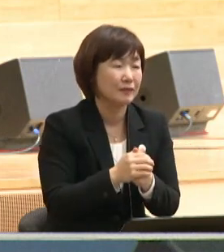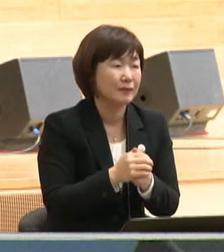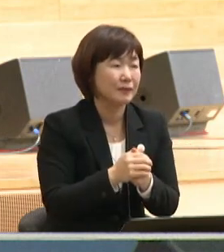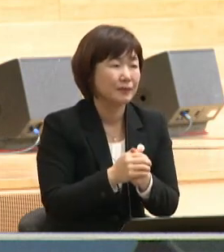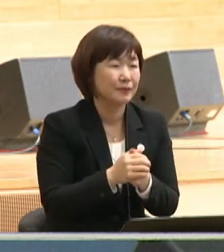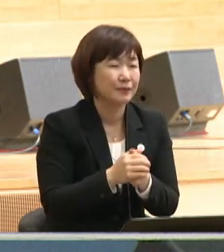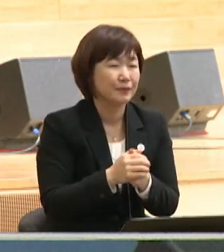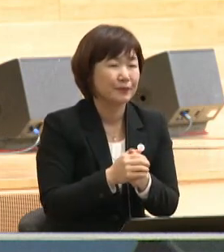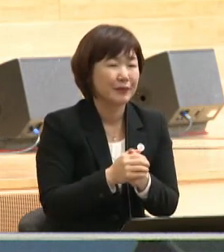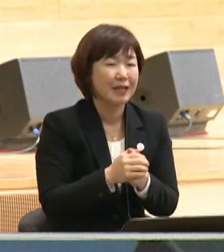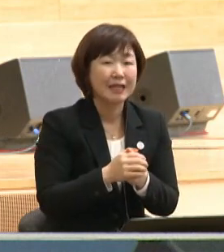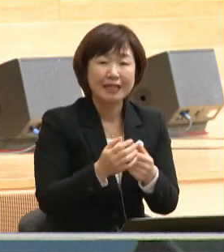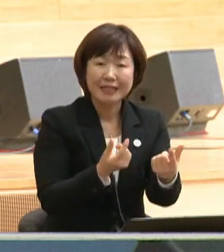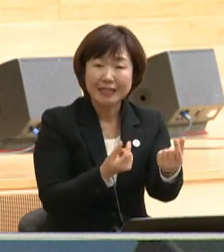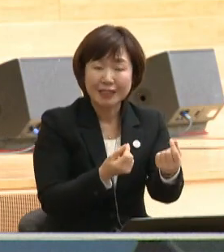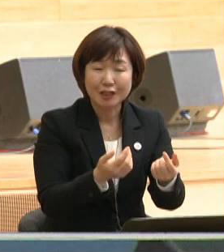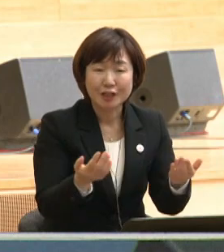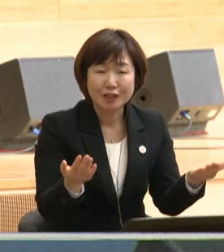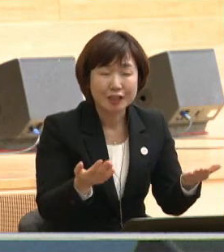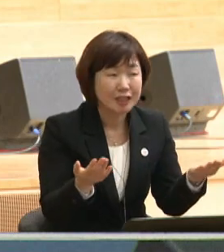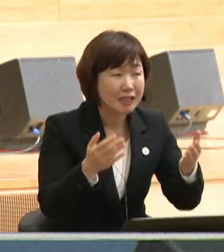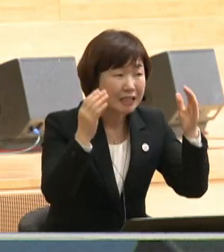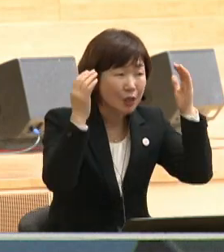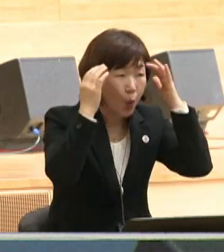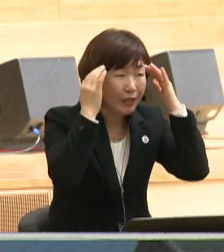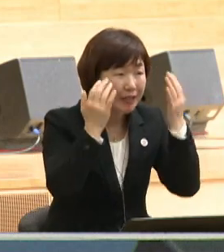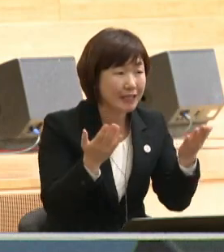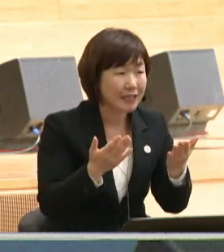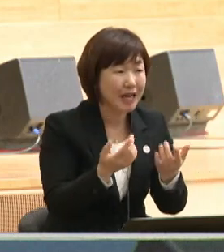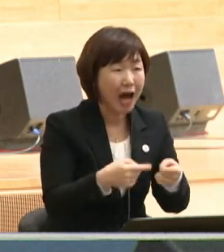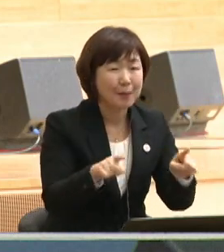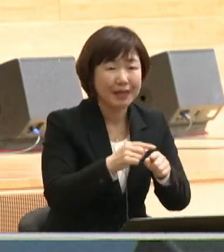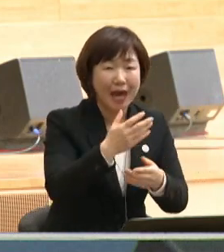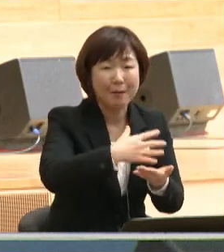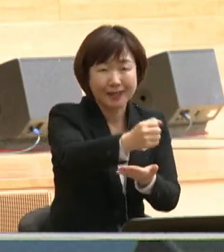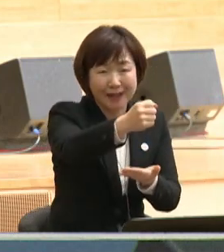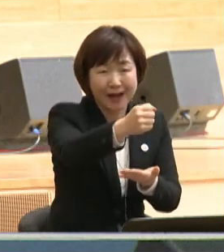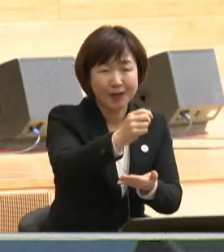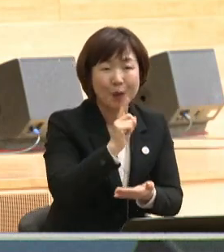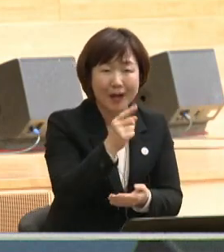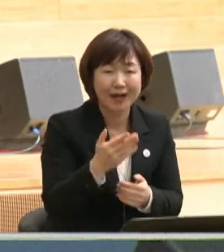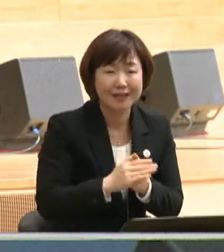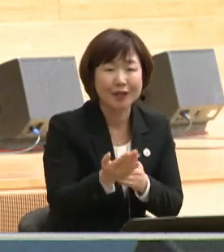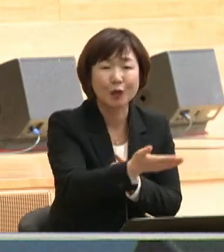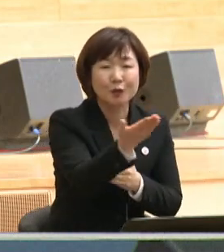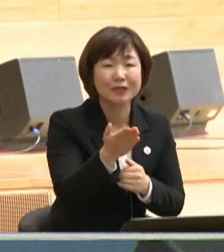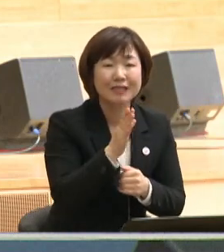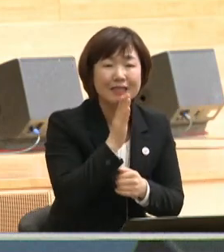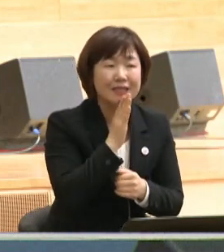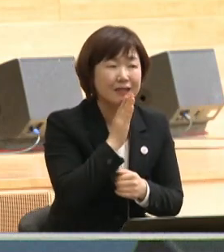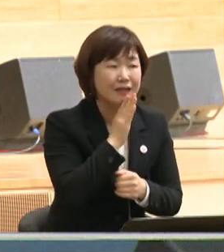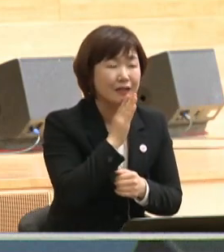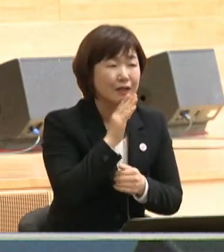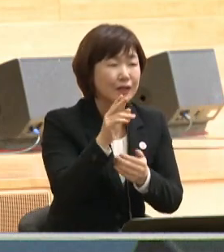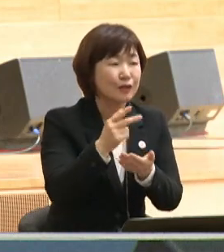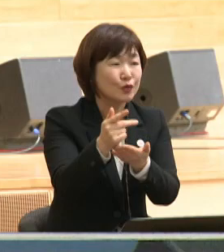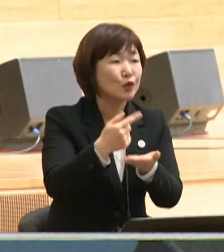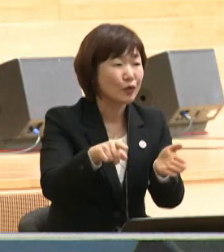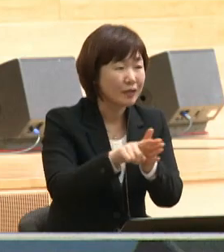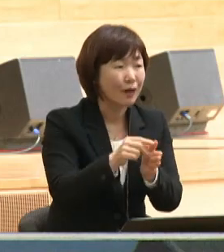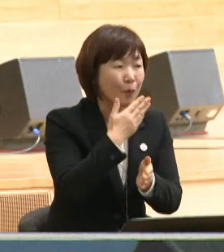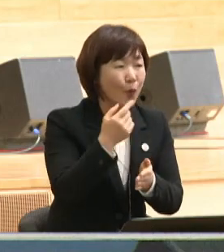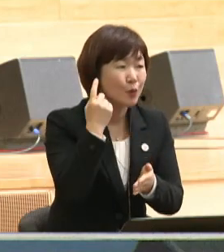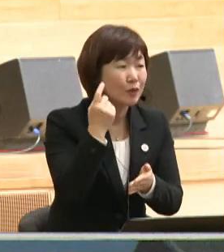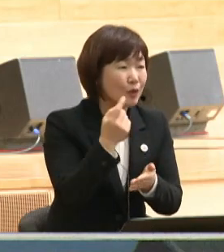이런 고난을 함께 받으라고 말하는데 여러분 정말 주를 위하여서 정말이